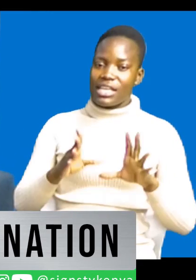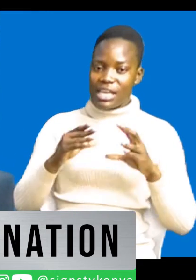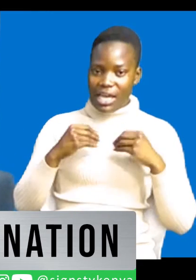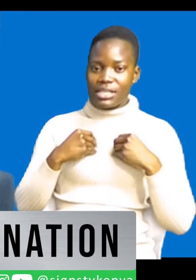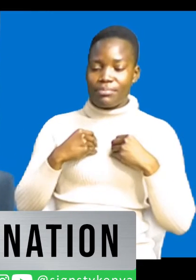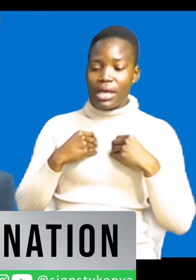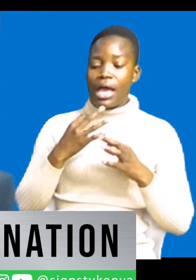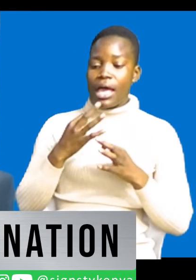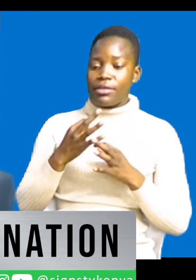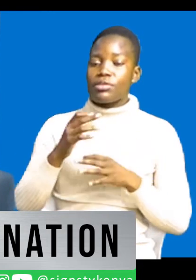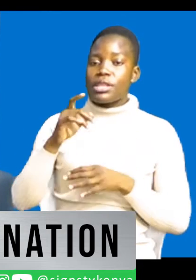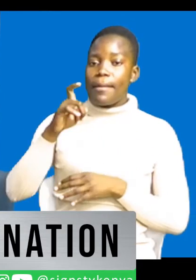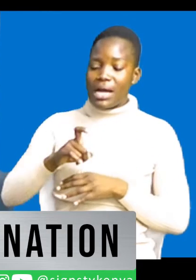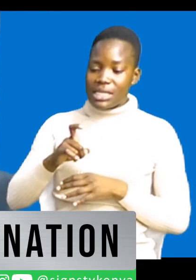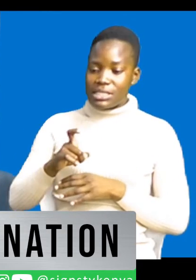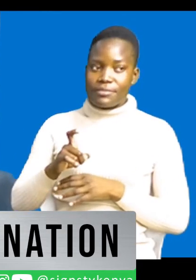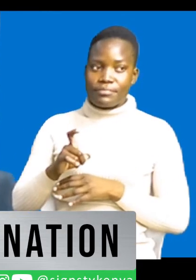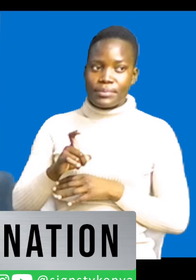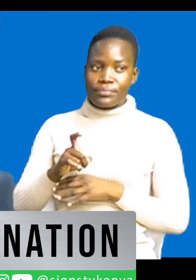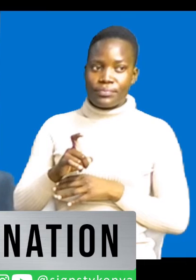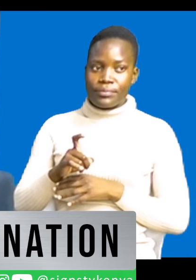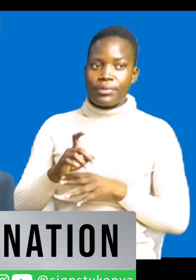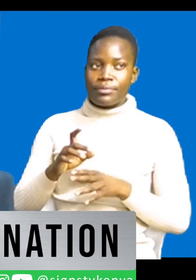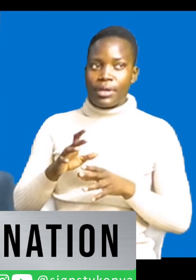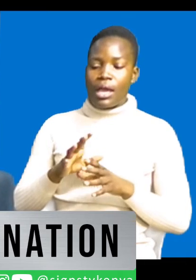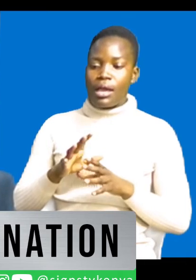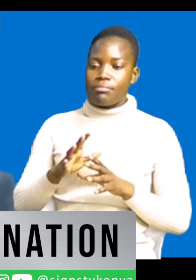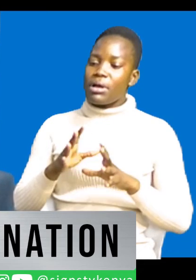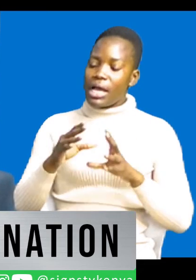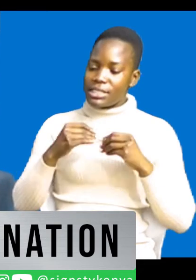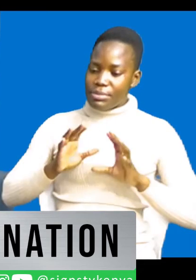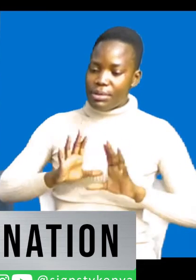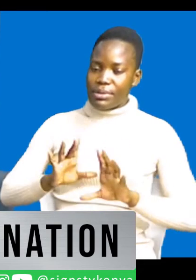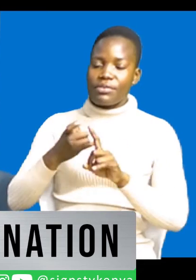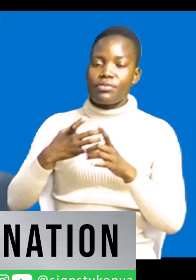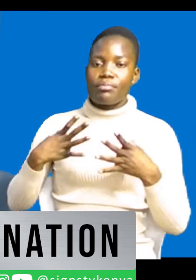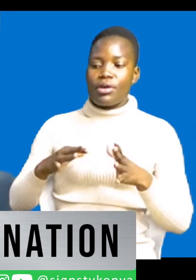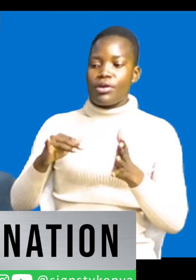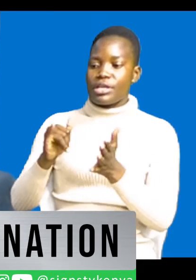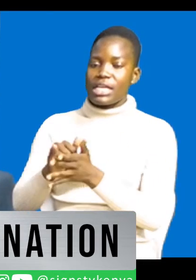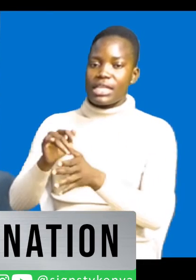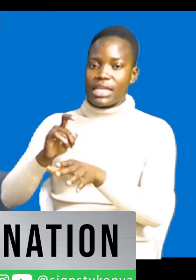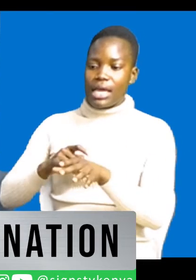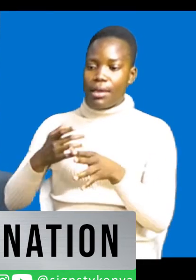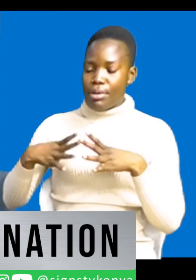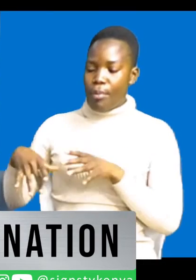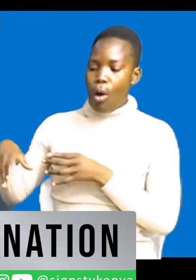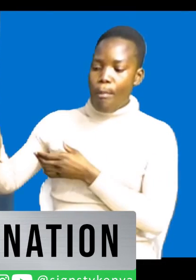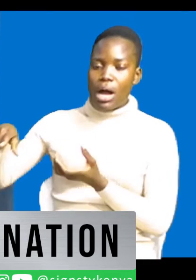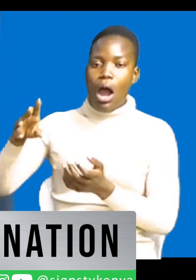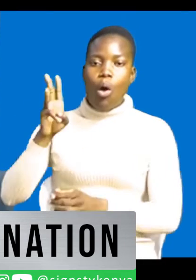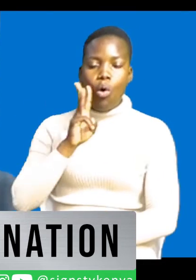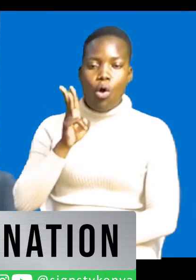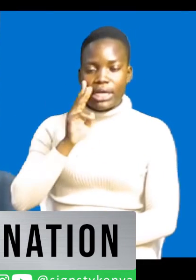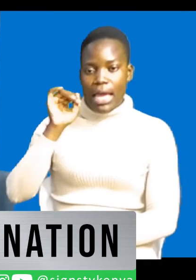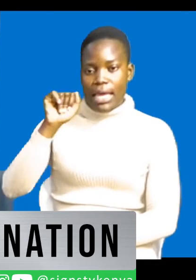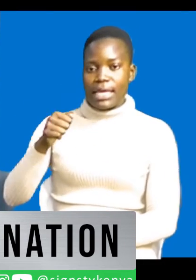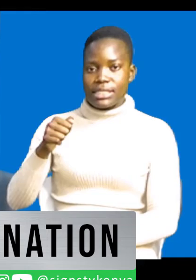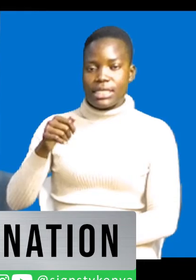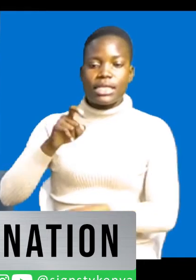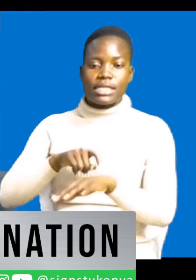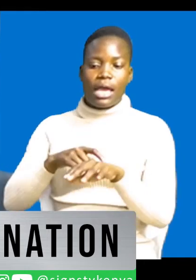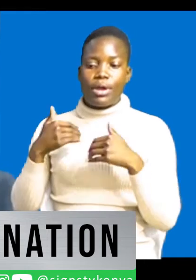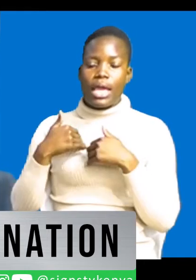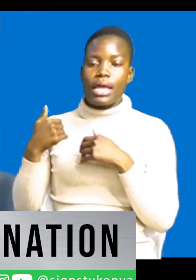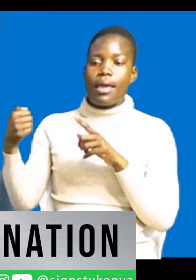Badala kusikia msukumo ya wananchi inasikia msukumo ya kutoka nje. Was it the time watu walimwagiana maji? Yeah, that was the time kulikuwa na hiyo